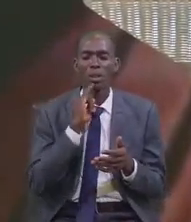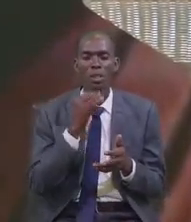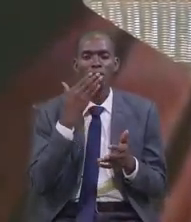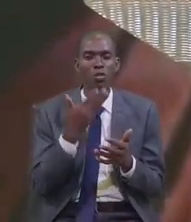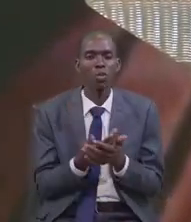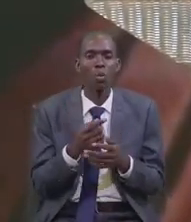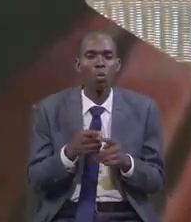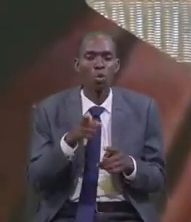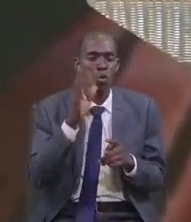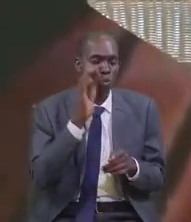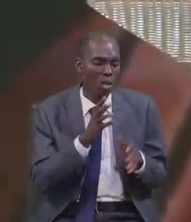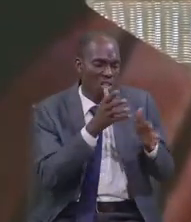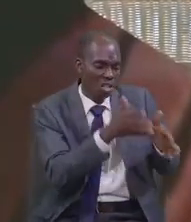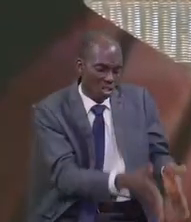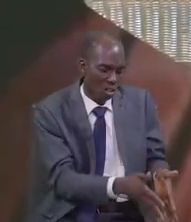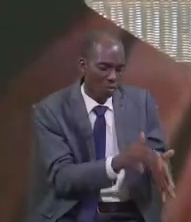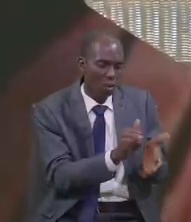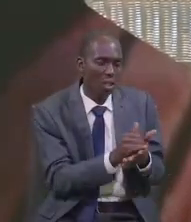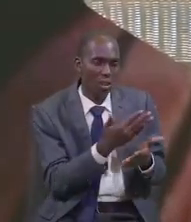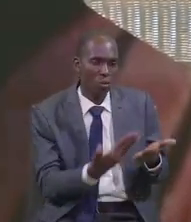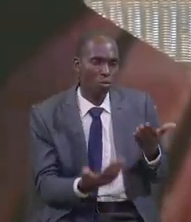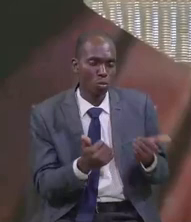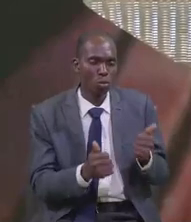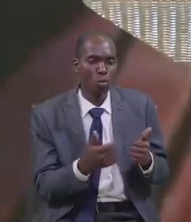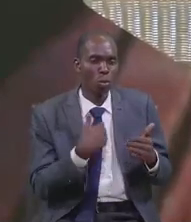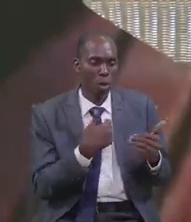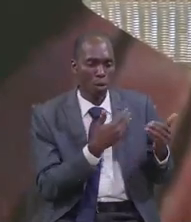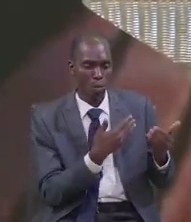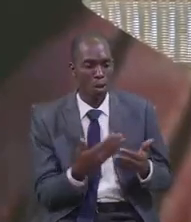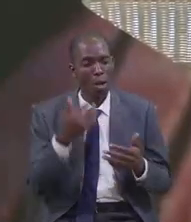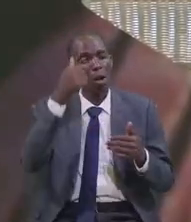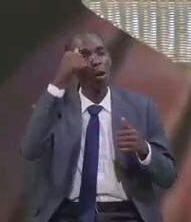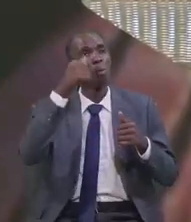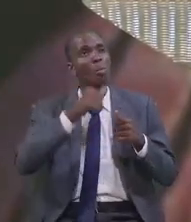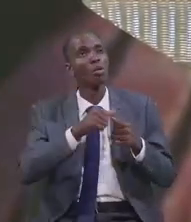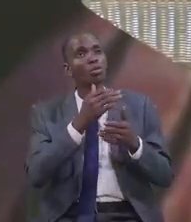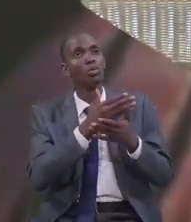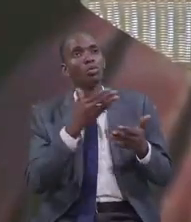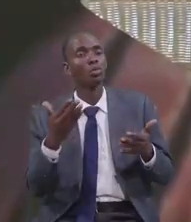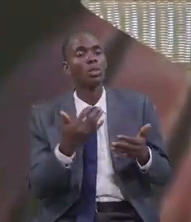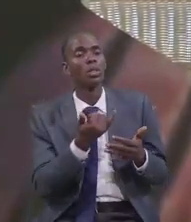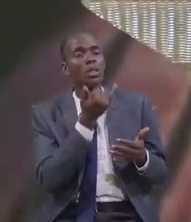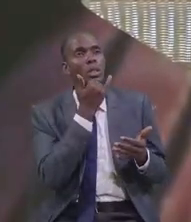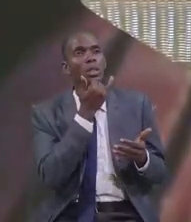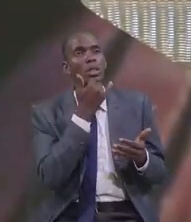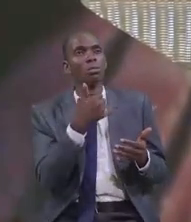amènes l'autel, tu amènes ce don à l'autel et tu te rappelles, tu te souviens que quelqu'un a quelque chose contre